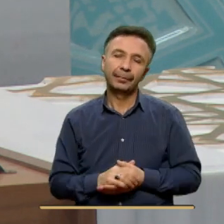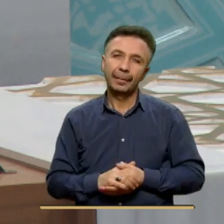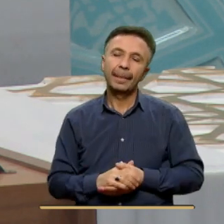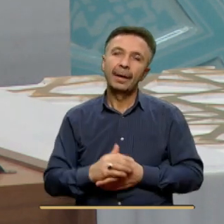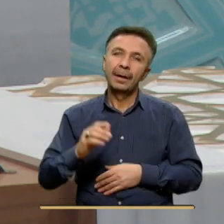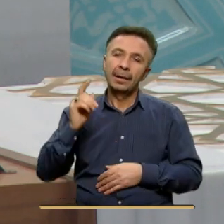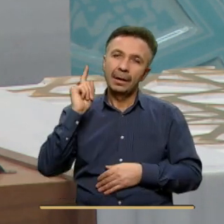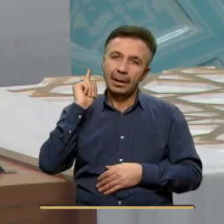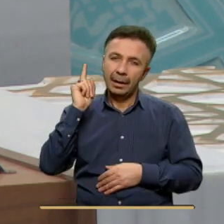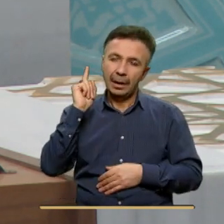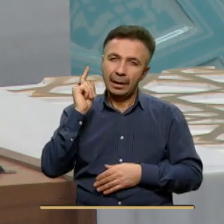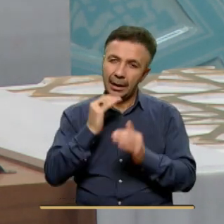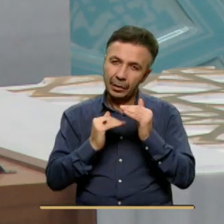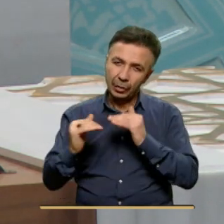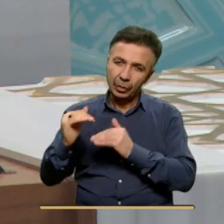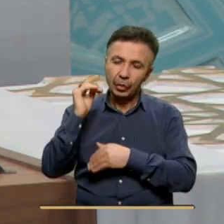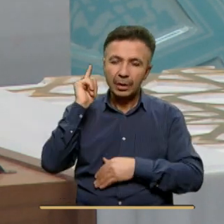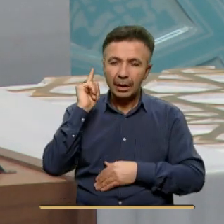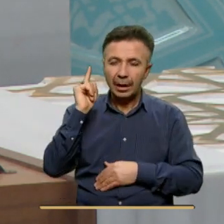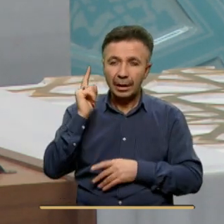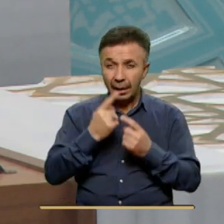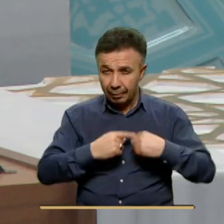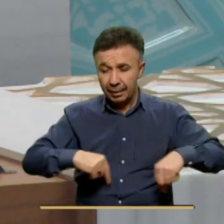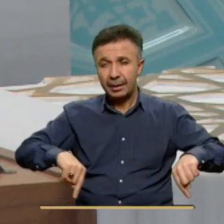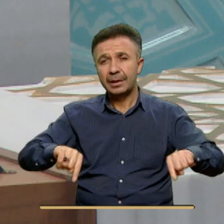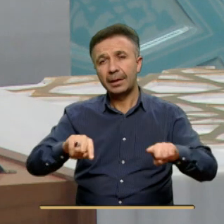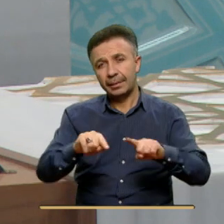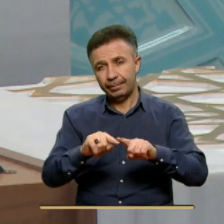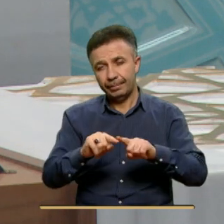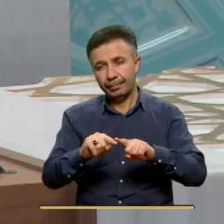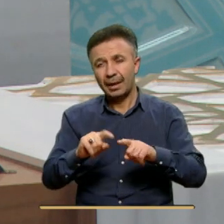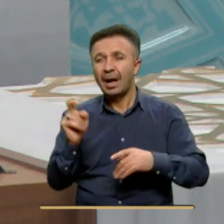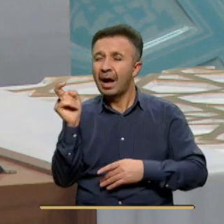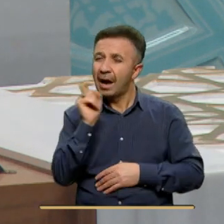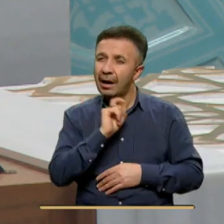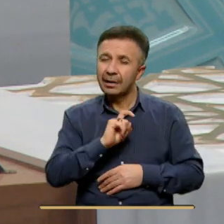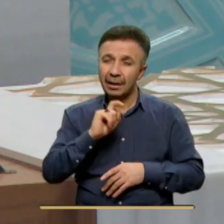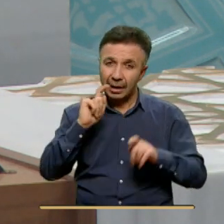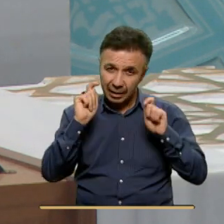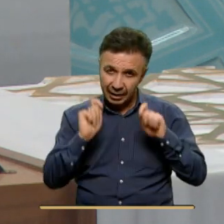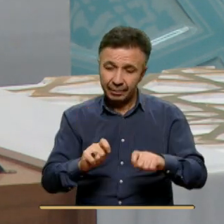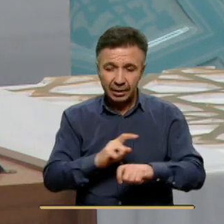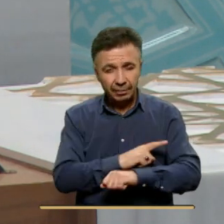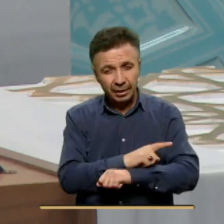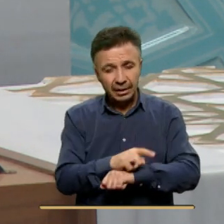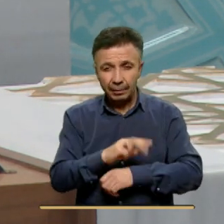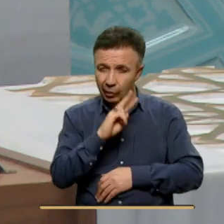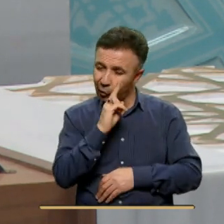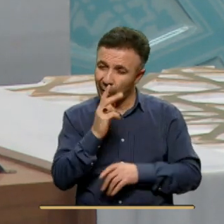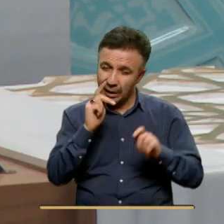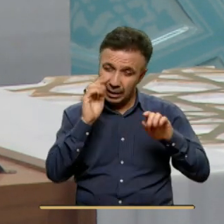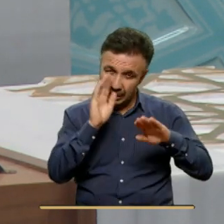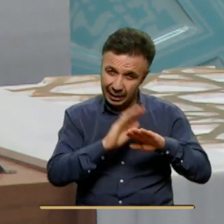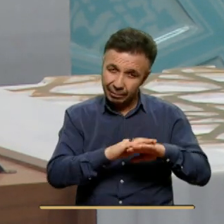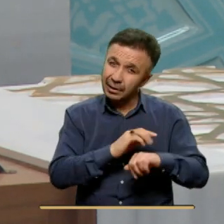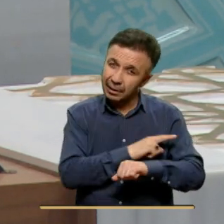Rabbimiz Celle Celaluhu inşallah bizleri hata yaptığımız zaman, günah işlediğimiz